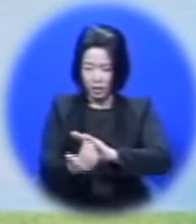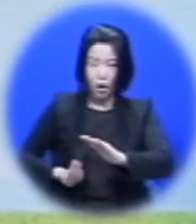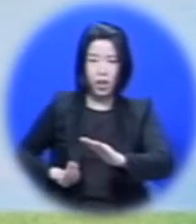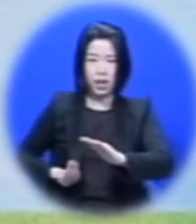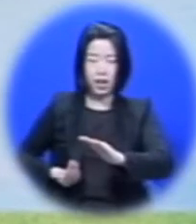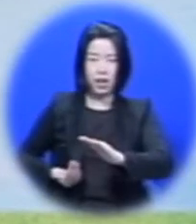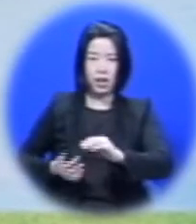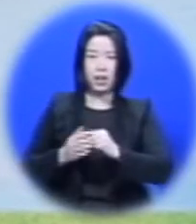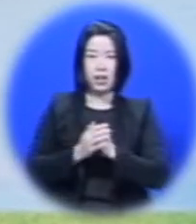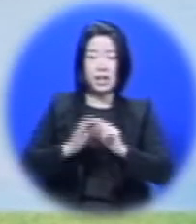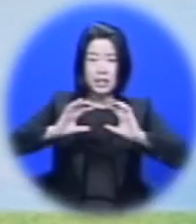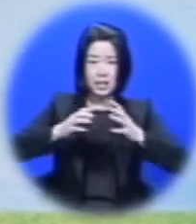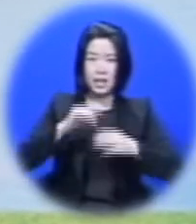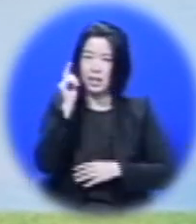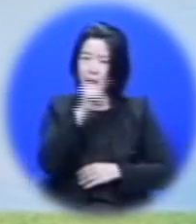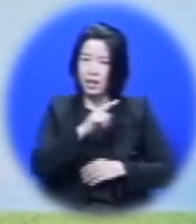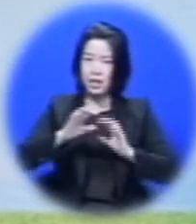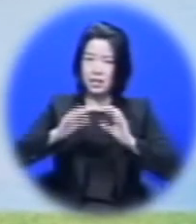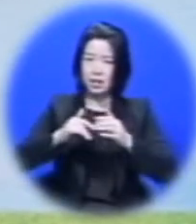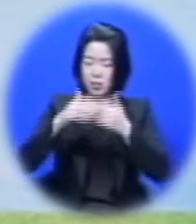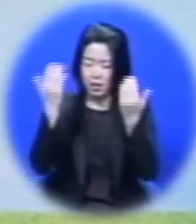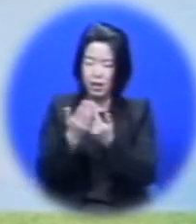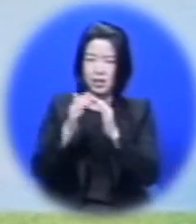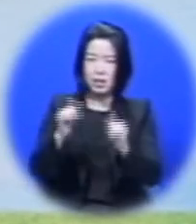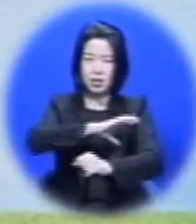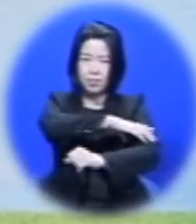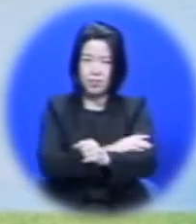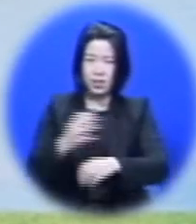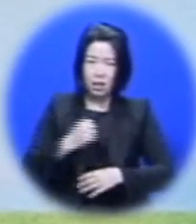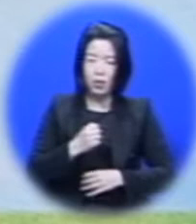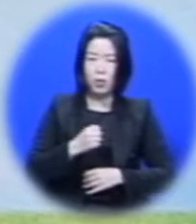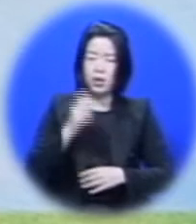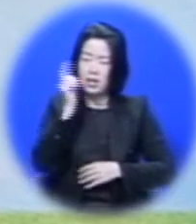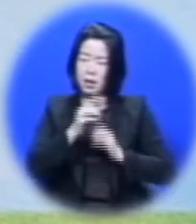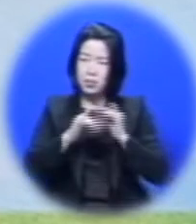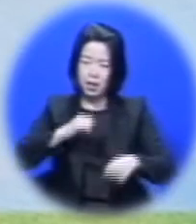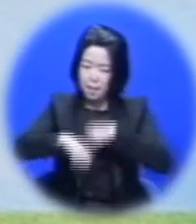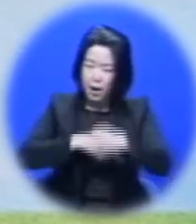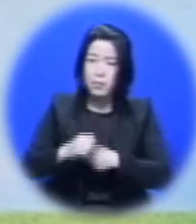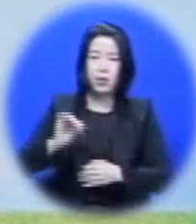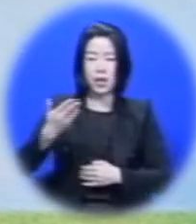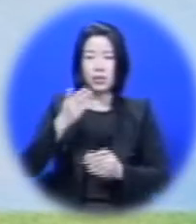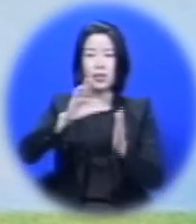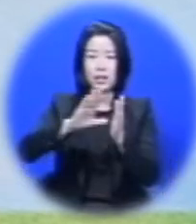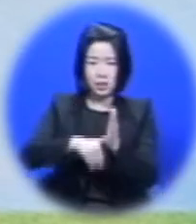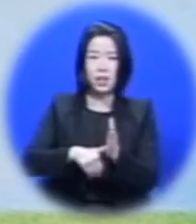말입니다. 세상에 악한 사람이 세력을 잡은 것 같고 악한 사람 마음대로 다 되는 것 같은 그런